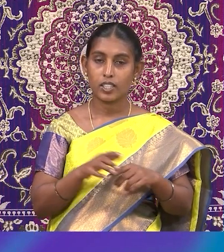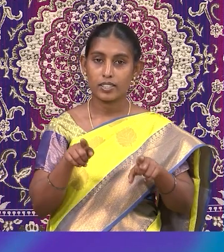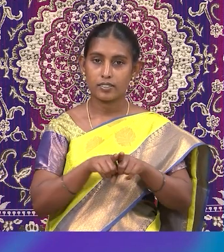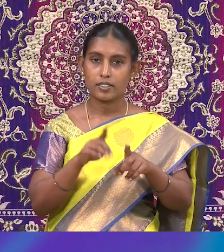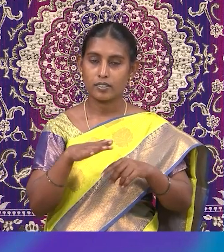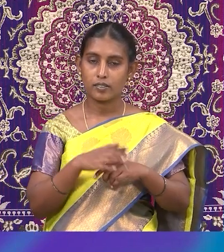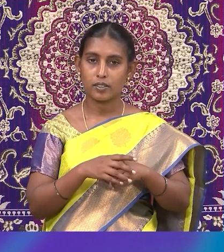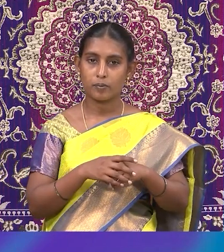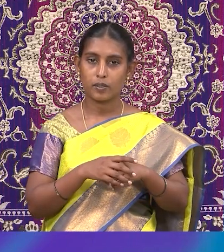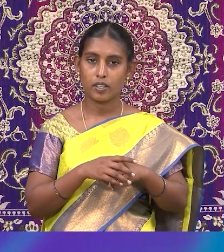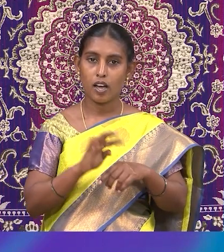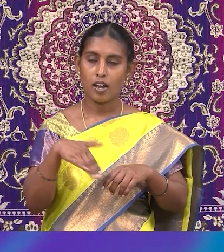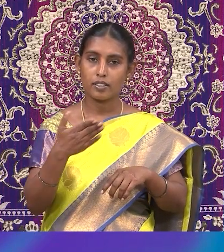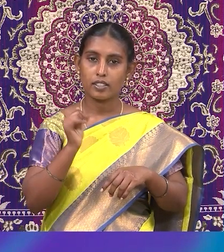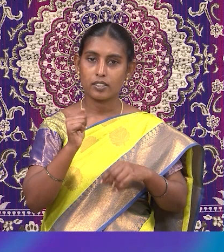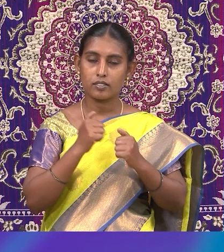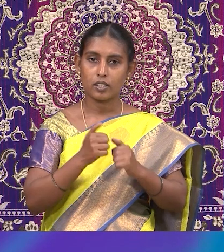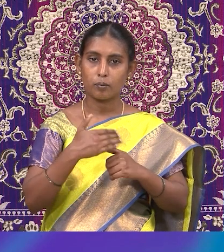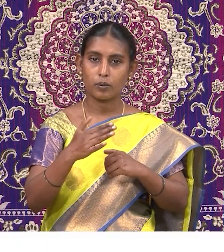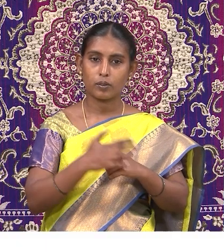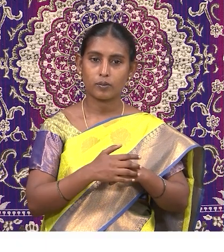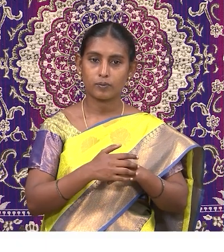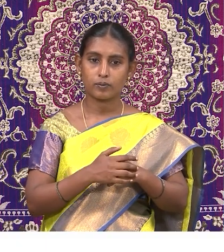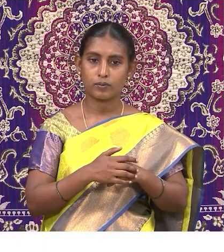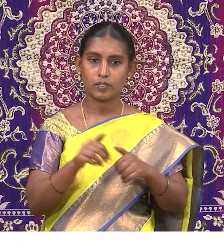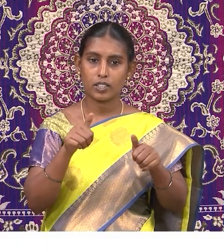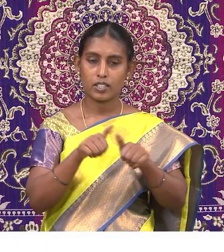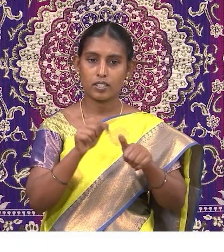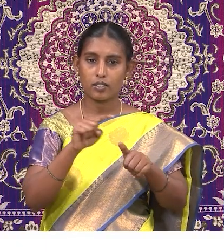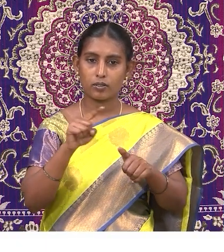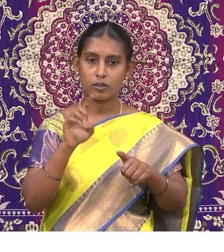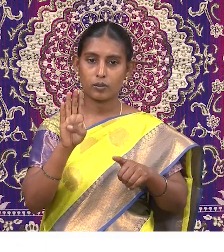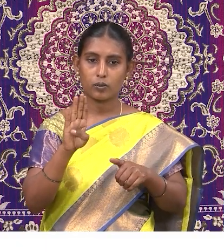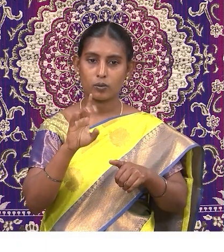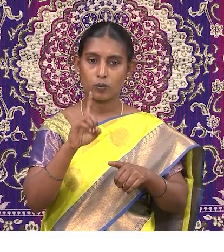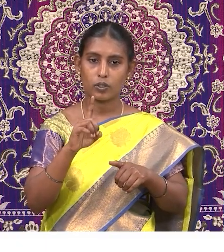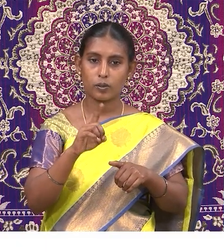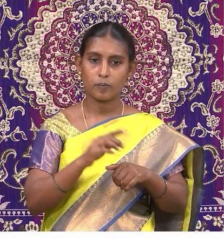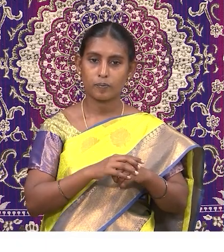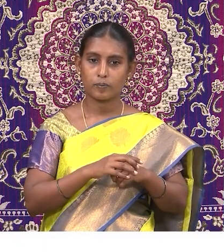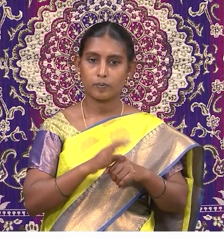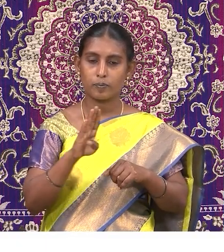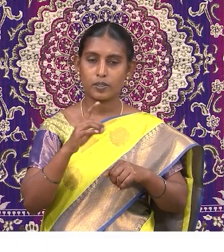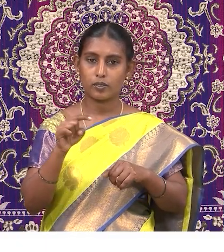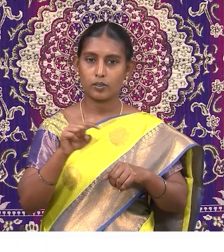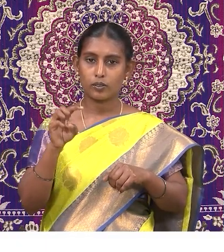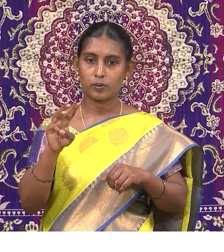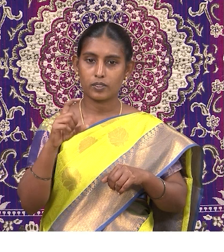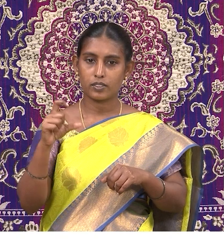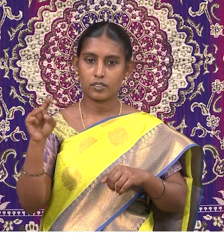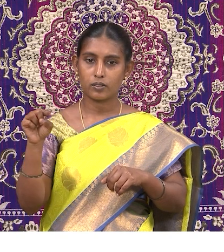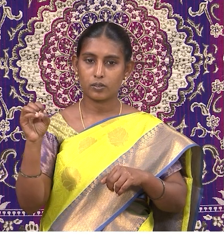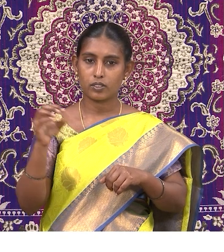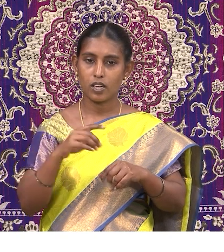ஆக இப்போ நம்ம அடுத்த என்ன பண்ணணும், ஆல்ஃபா ப்ளஸ் பீட்டா கண்டுபிடிக்கிறோம், மைனஸ் பி பை ஏ. பி என்ன உங்களுக்கு